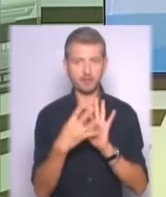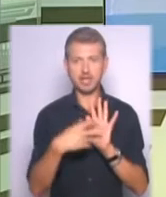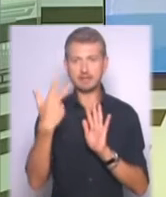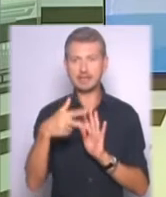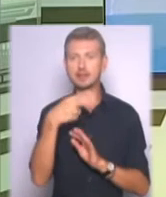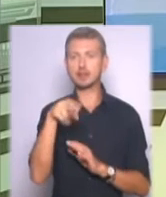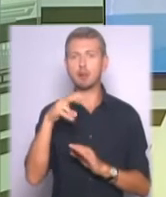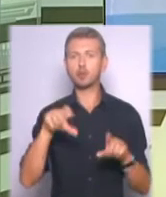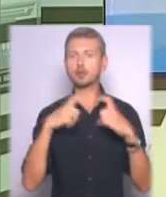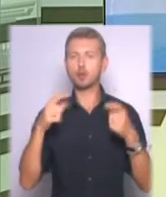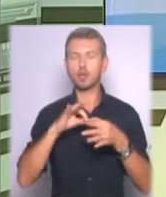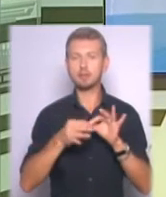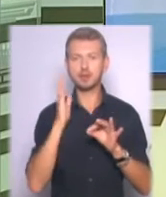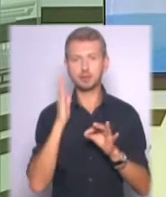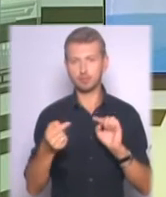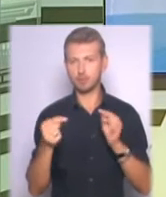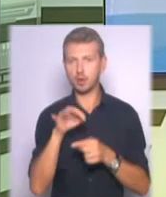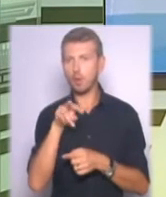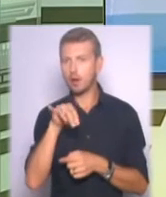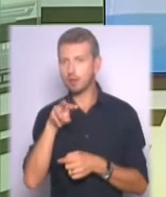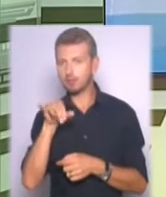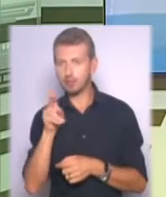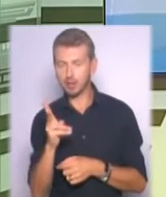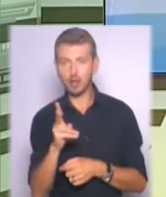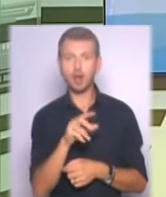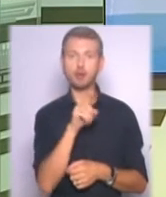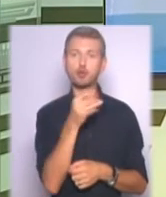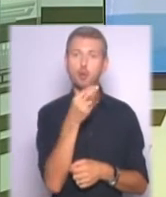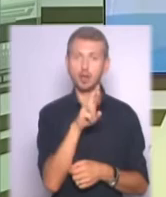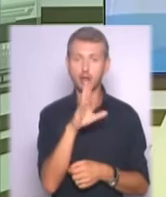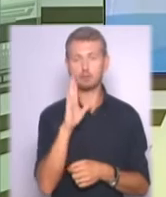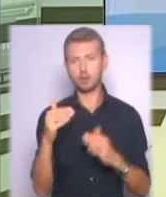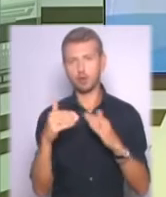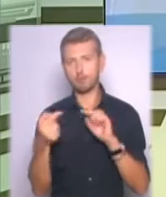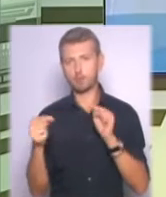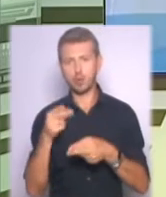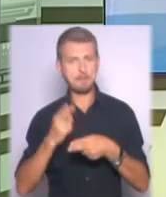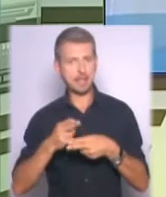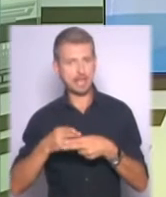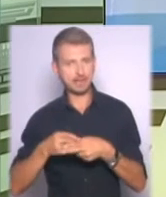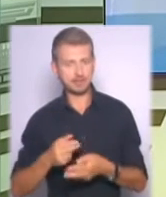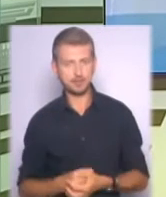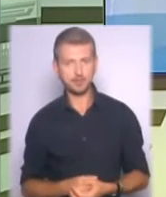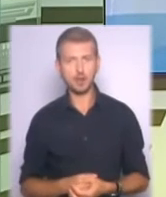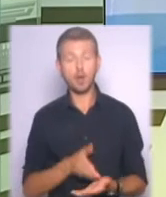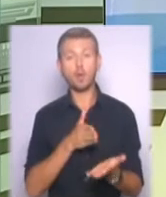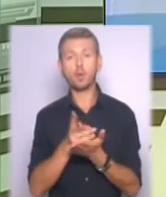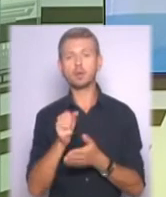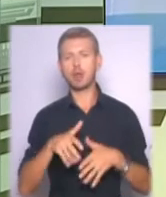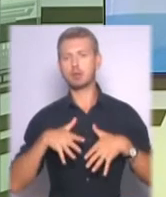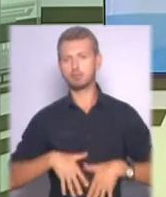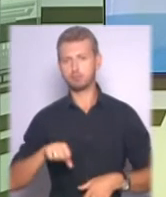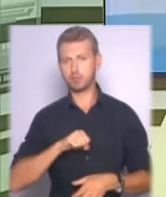НСК Олімпійський прийматиме Олімпіка, Зоря вдома протистоятиме Металісту. Курс на Тбілісі.